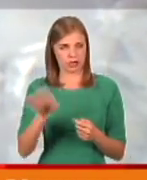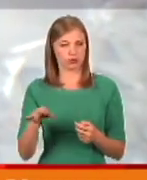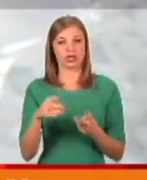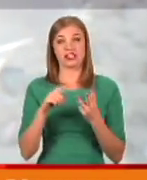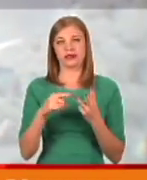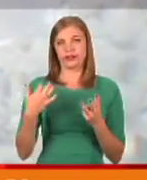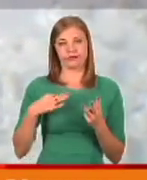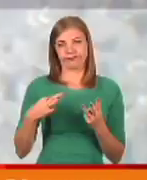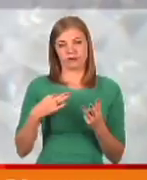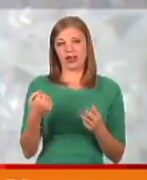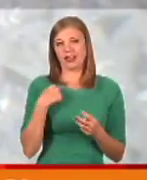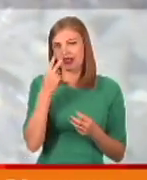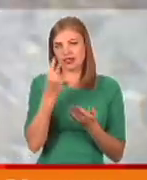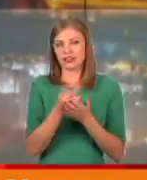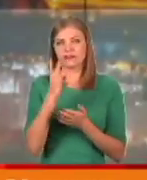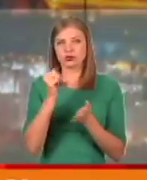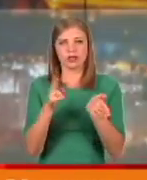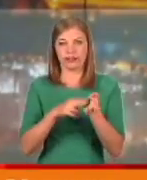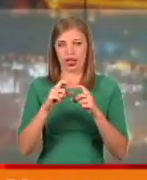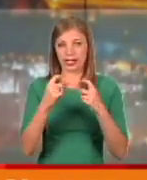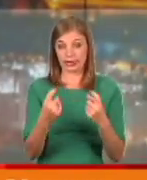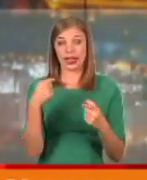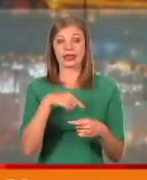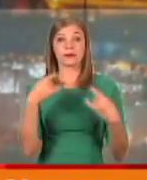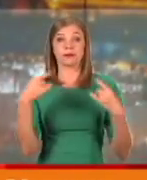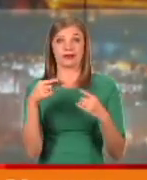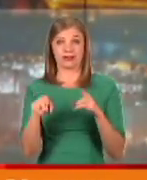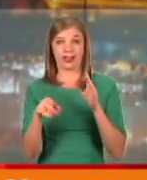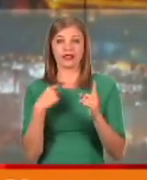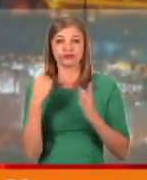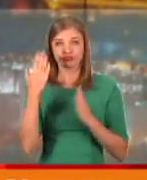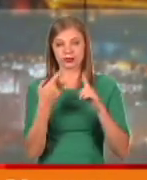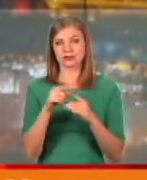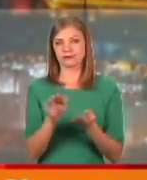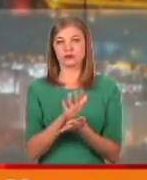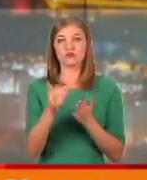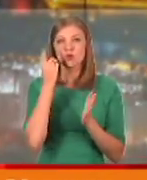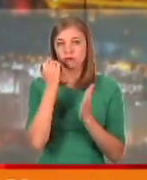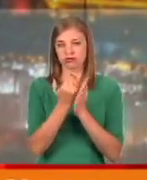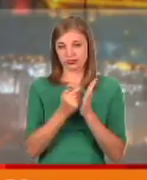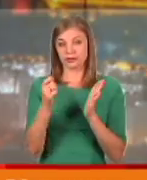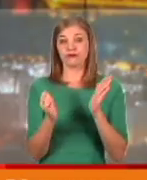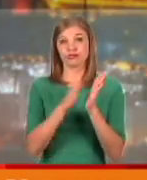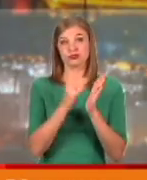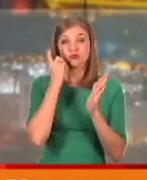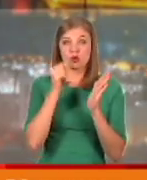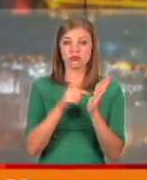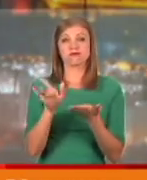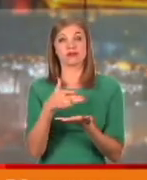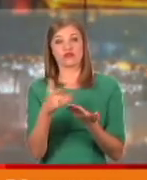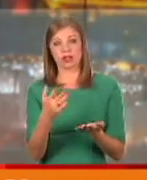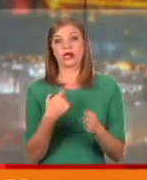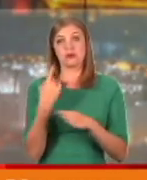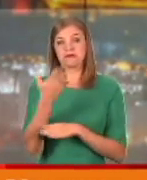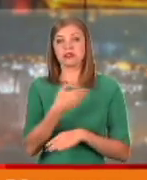байдуже, я не дивлюся на етикетки. Телепортал – це безкоштовний мобільний додаток. Завантажуйте його в телефон чи планшет і